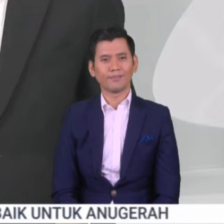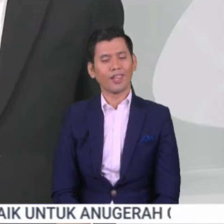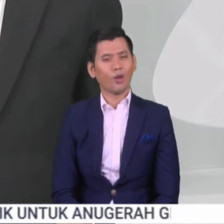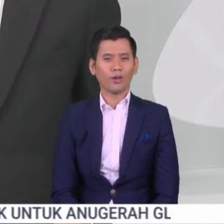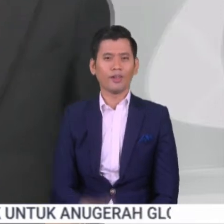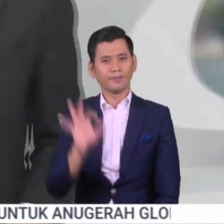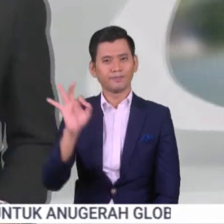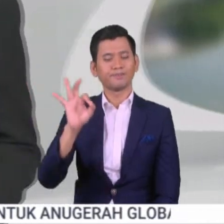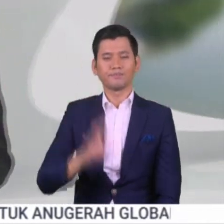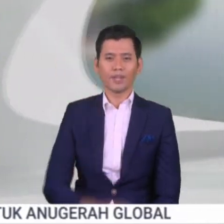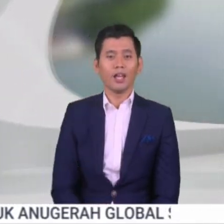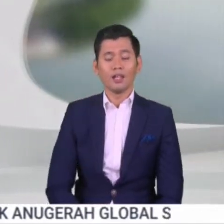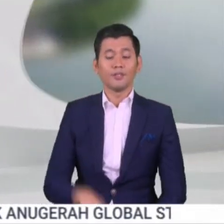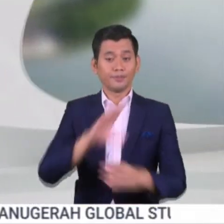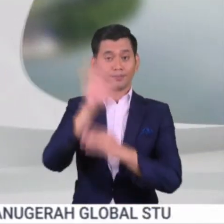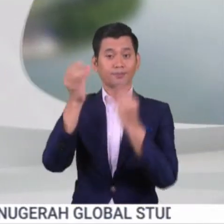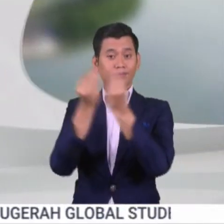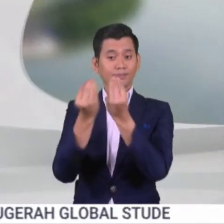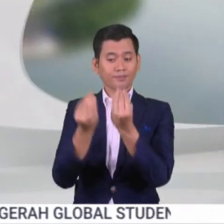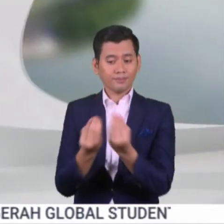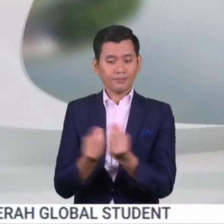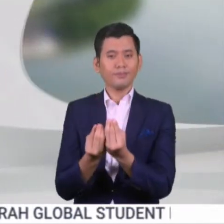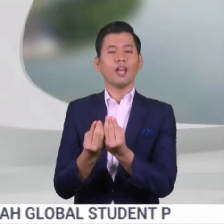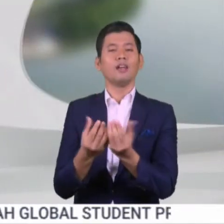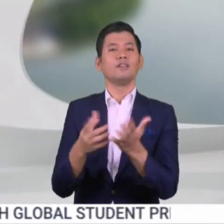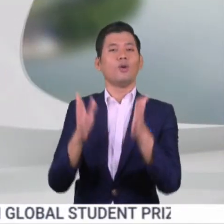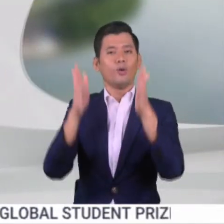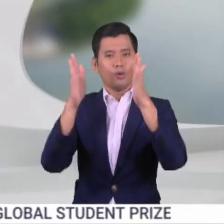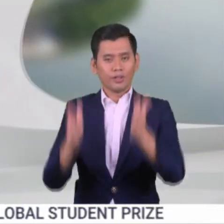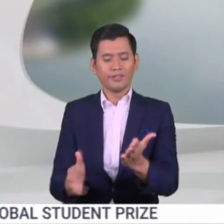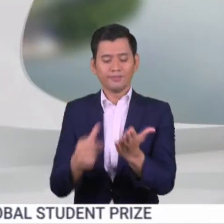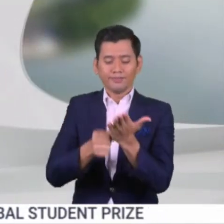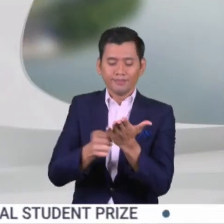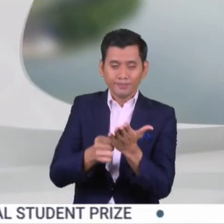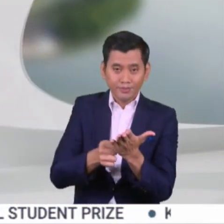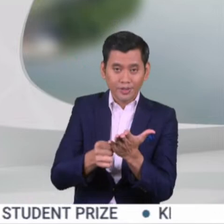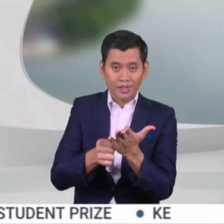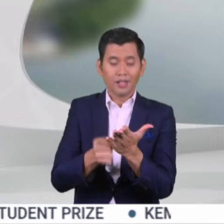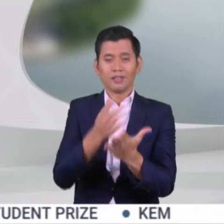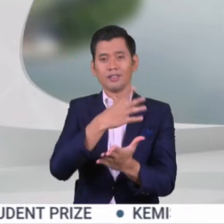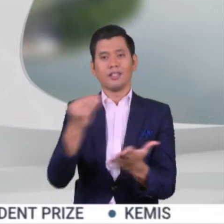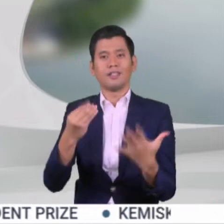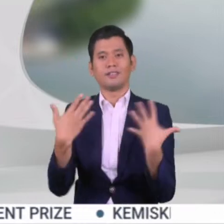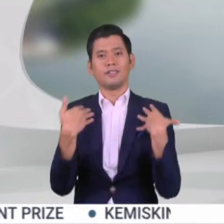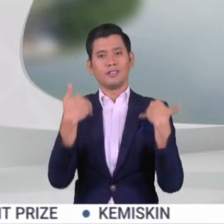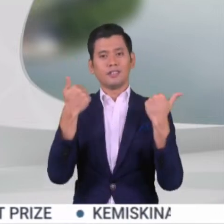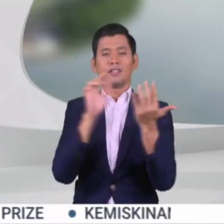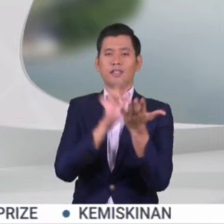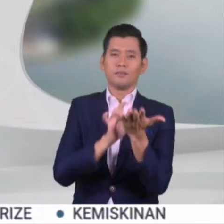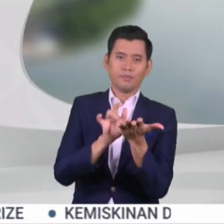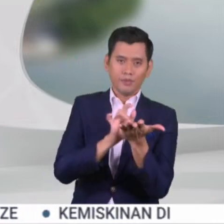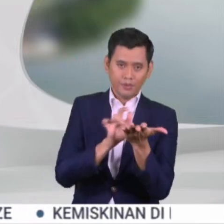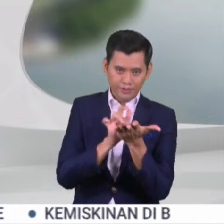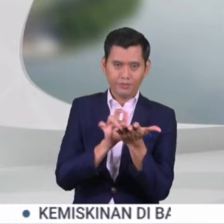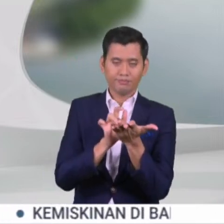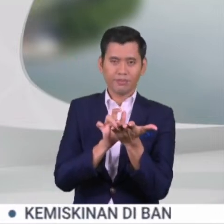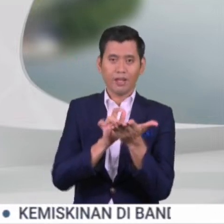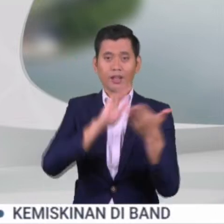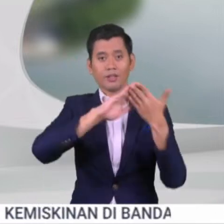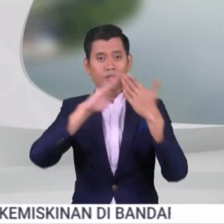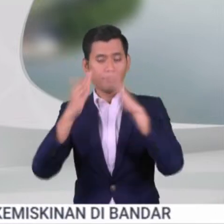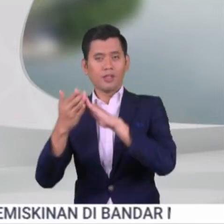Baik sahih. Jumlah penagih dadah yang mendaftar dan menerima rawatan serta pemulihan di bawah program klien rawatan pemulihan dalam